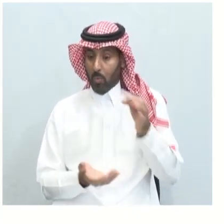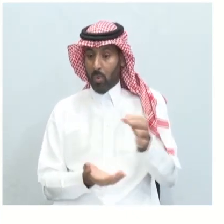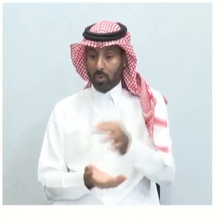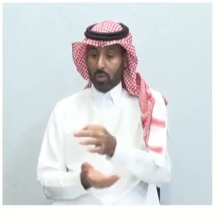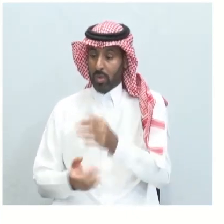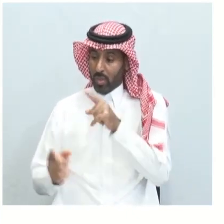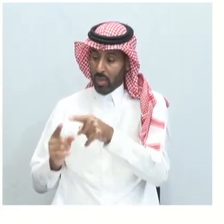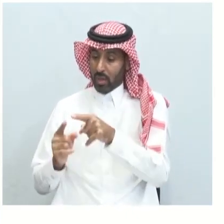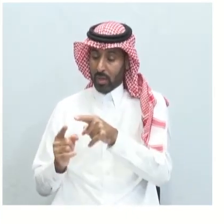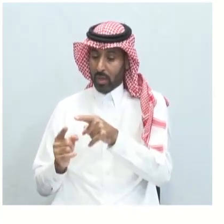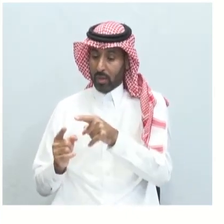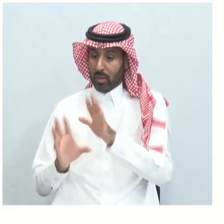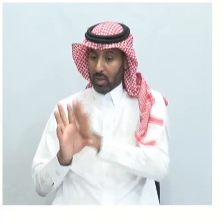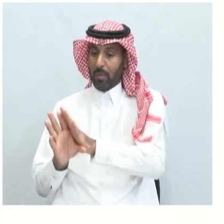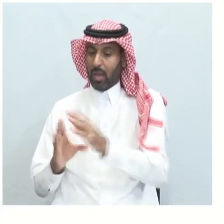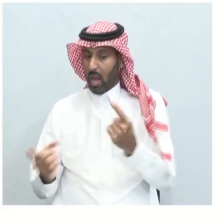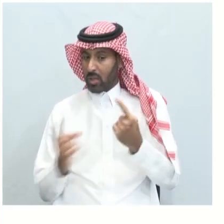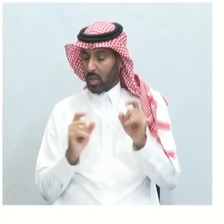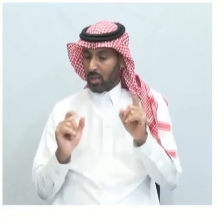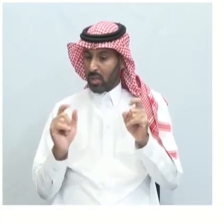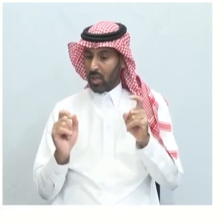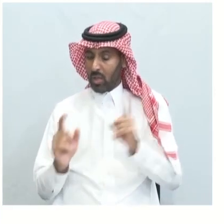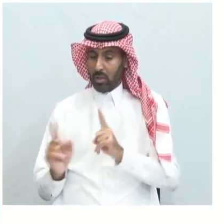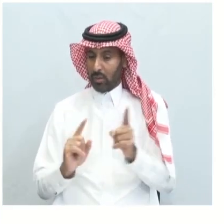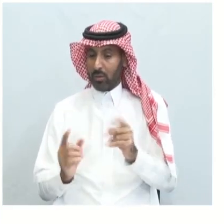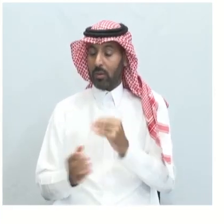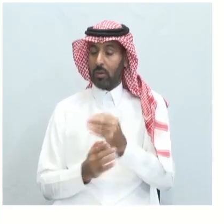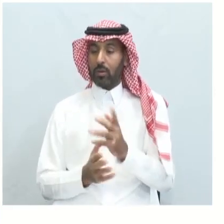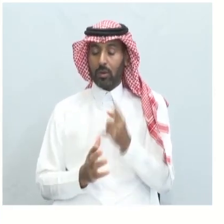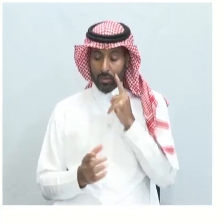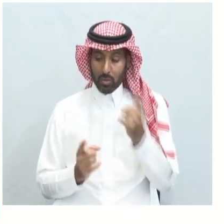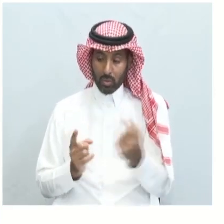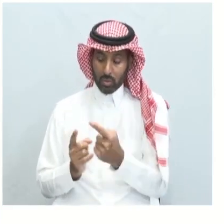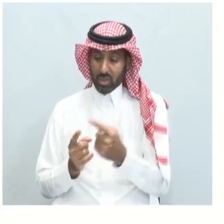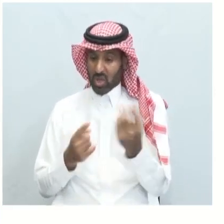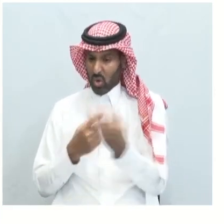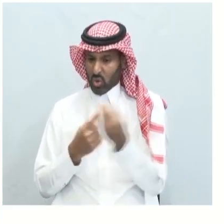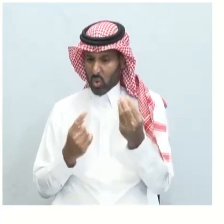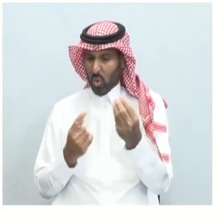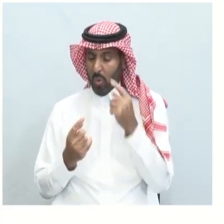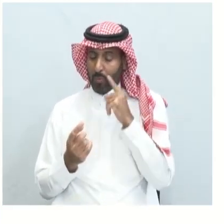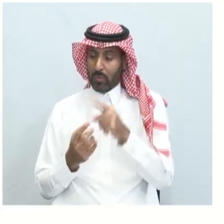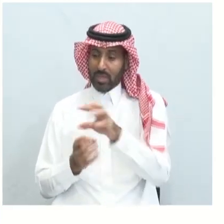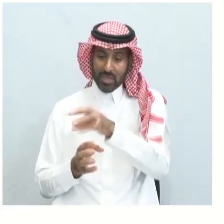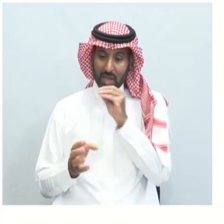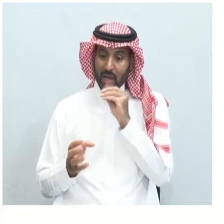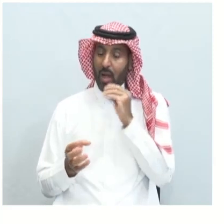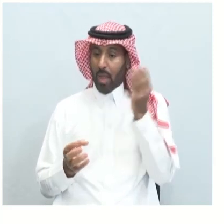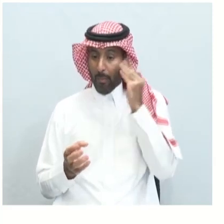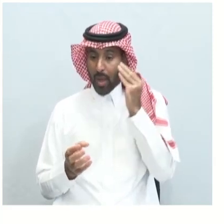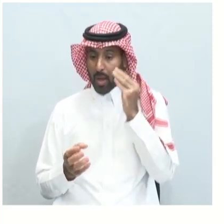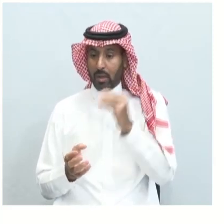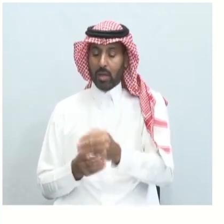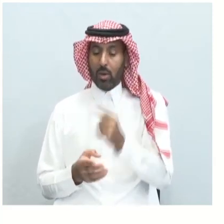للهجوم السبراني مما قد يتسبب بتعطيل الخدمات الموجوده في هذه المدن او سرقه البيانات او